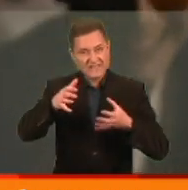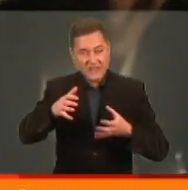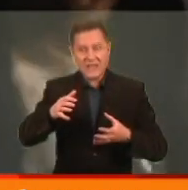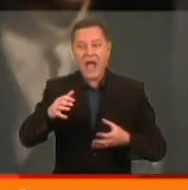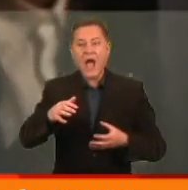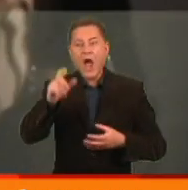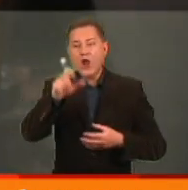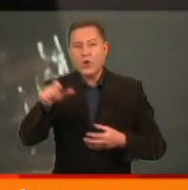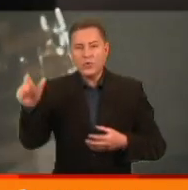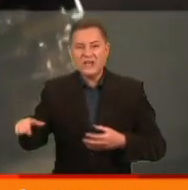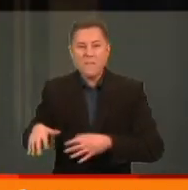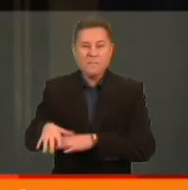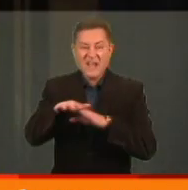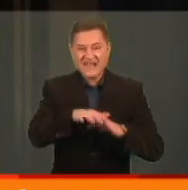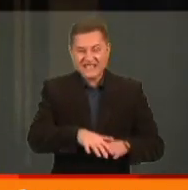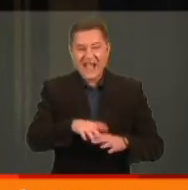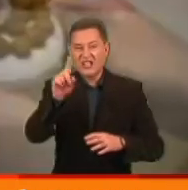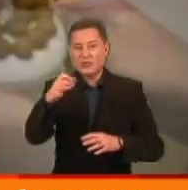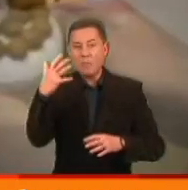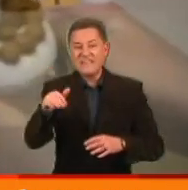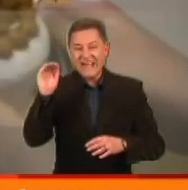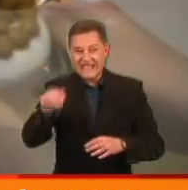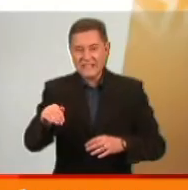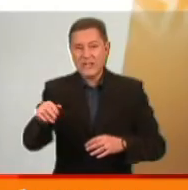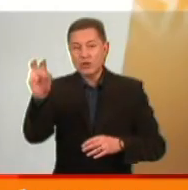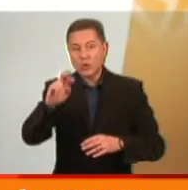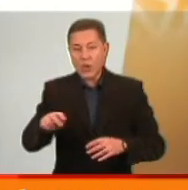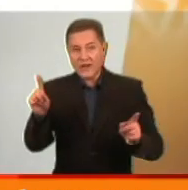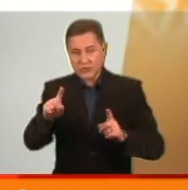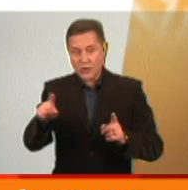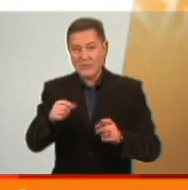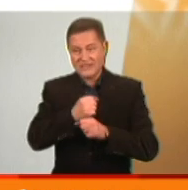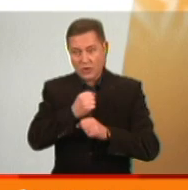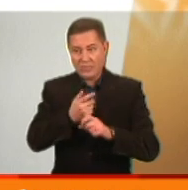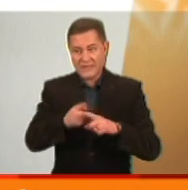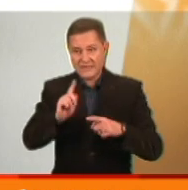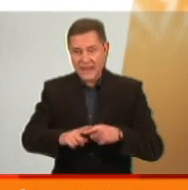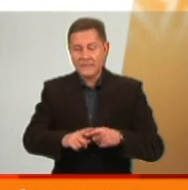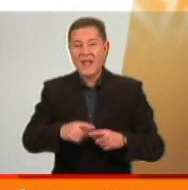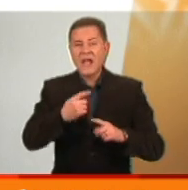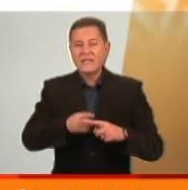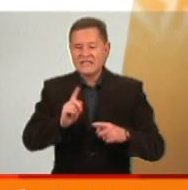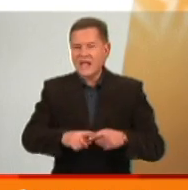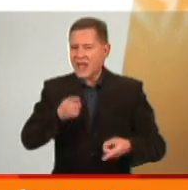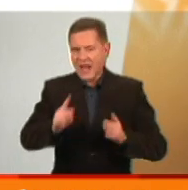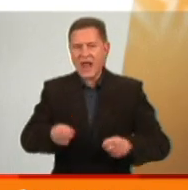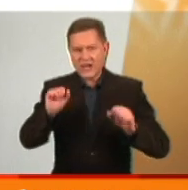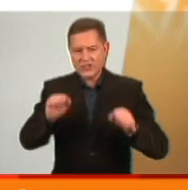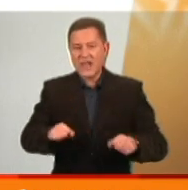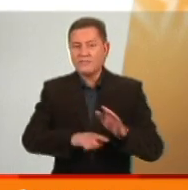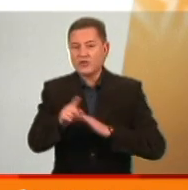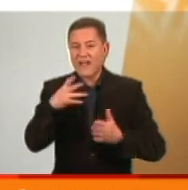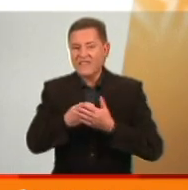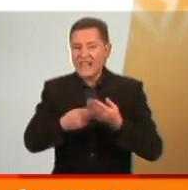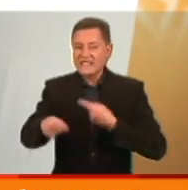люди звідусіль переслали понад 150 тисяч доларів. Сайт Kickstarter – це реальний шанс для стартаперів почати власний бізнес. На